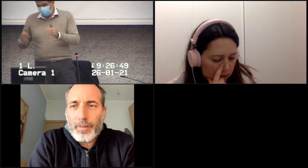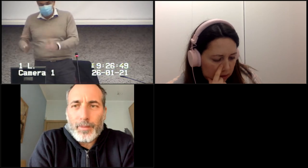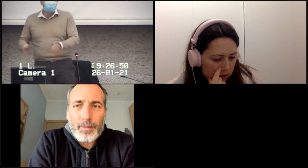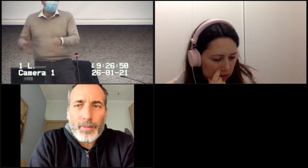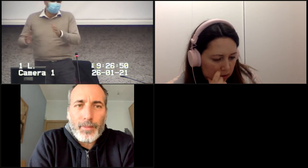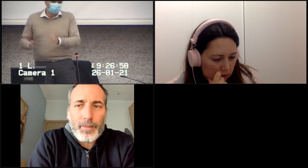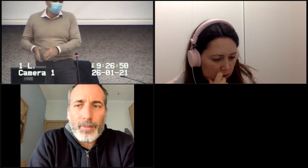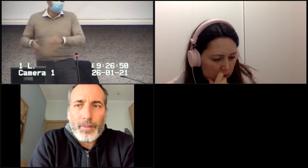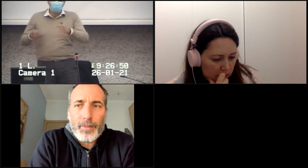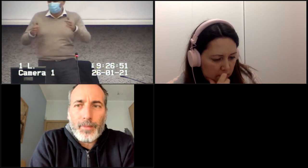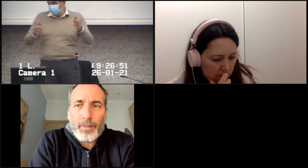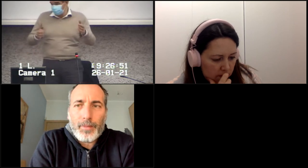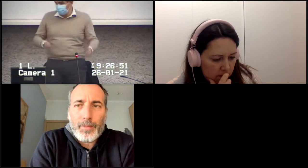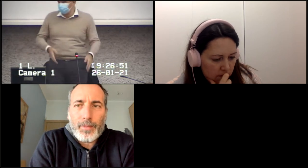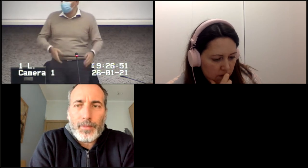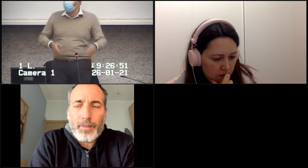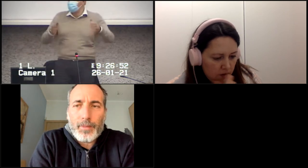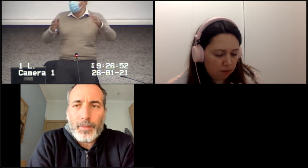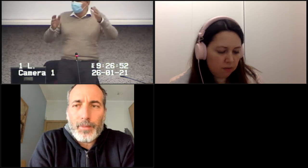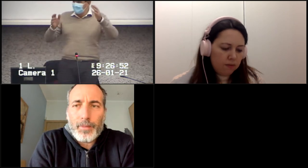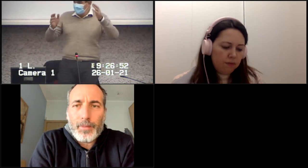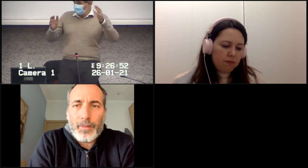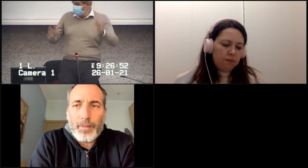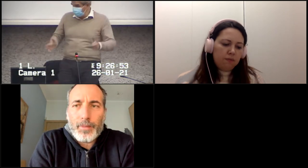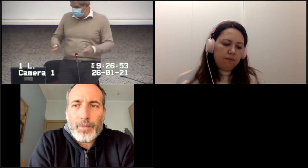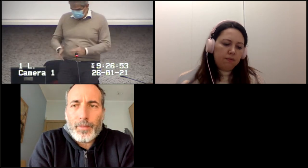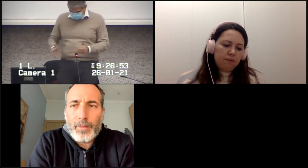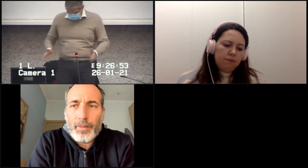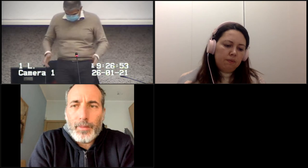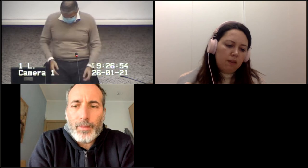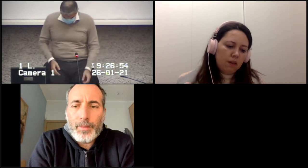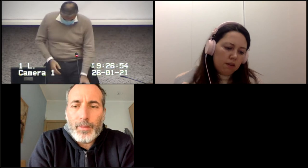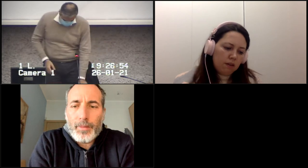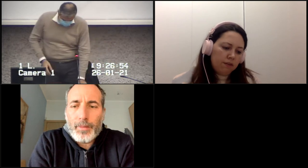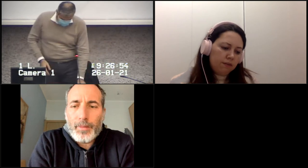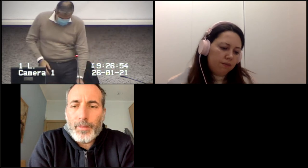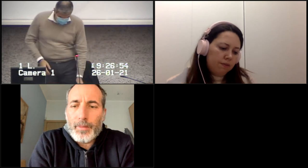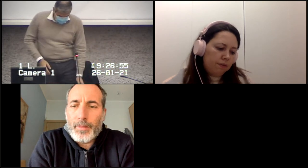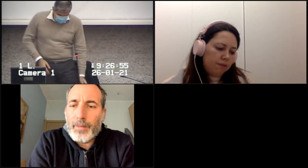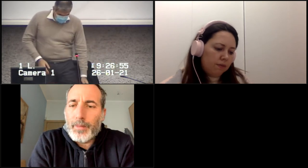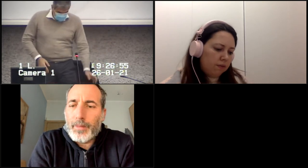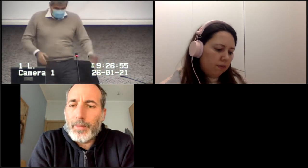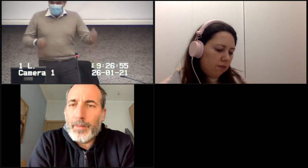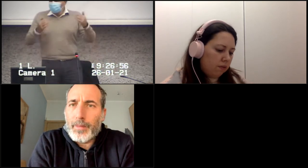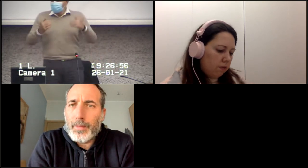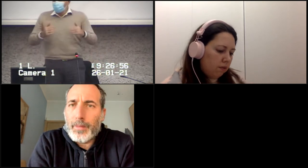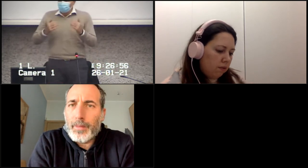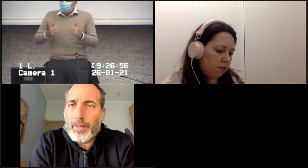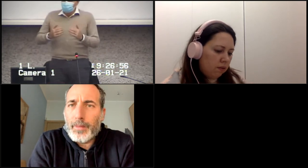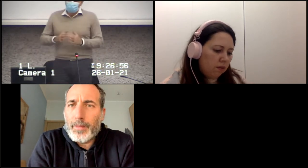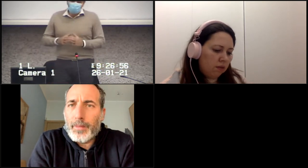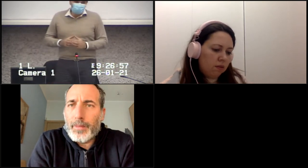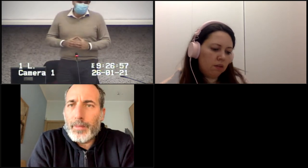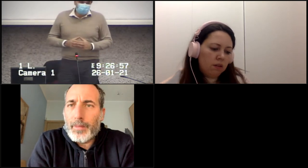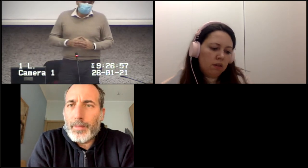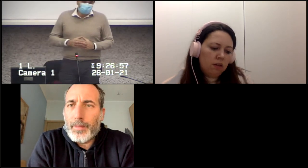alla viabilità, e quindi impianti semaforici, illuminazione in generale. All'interno